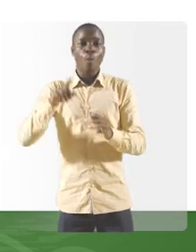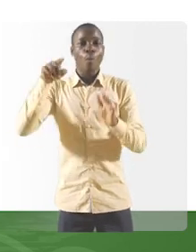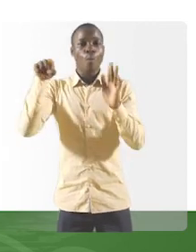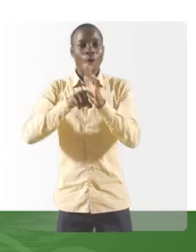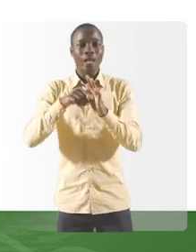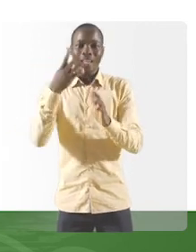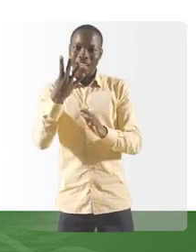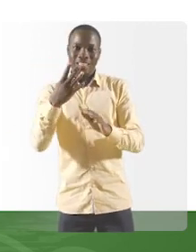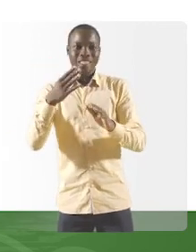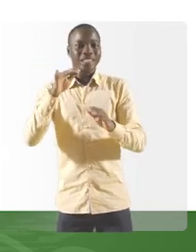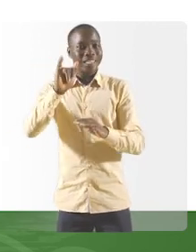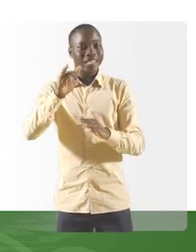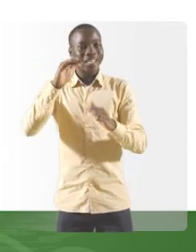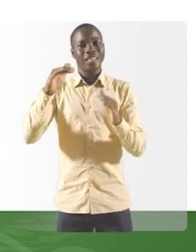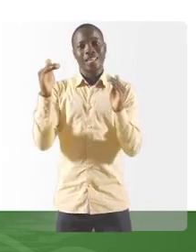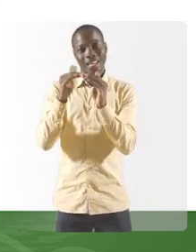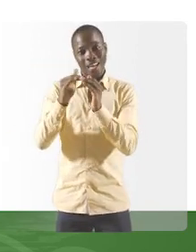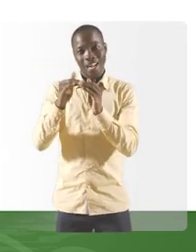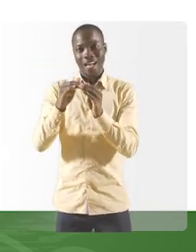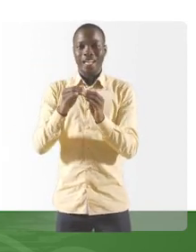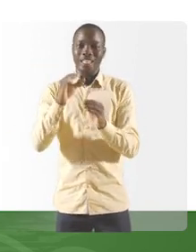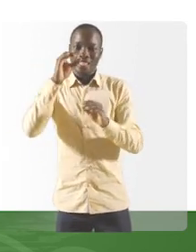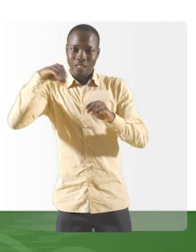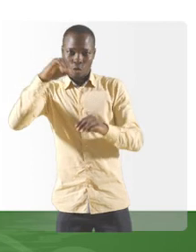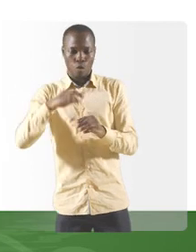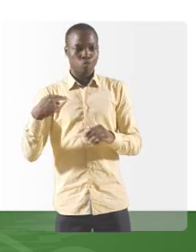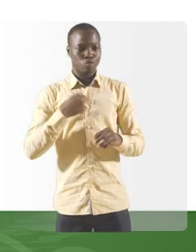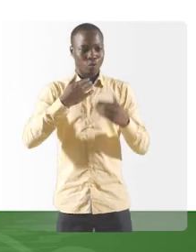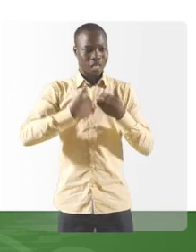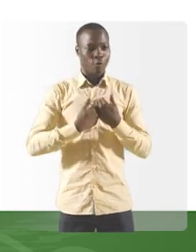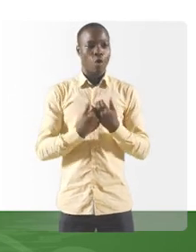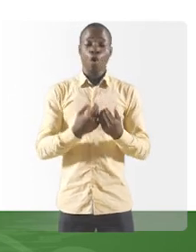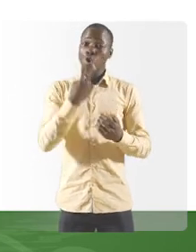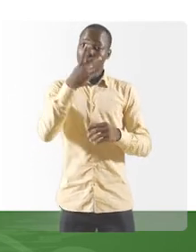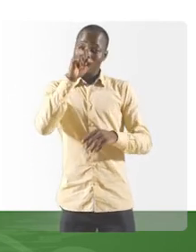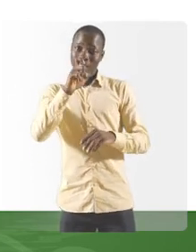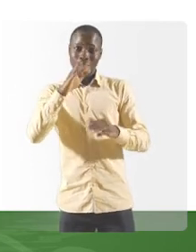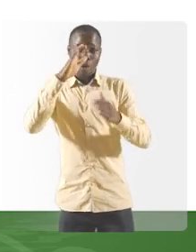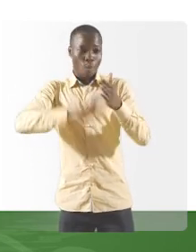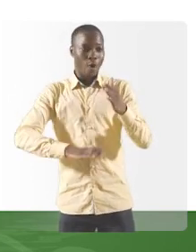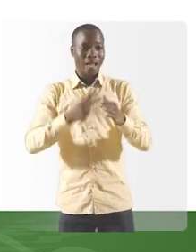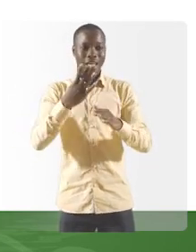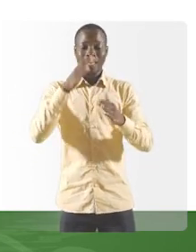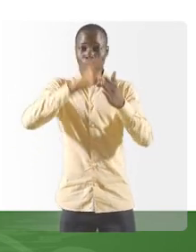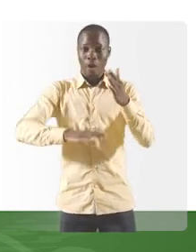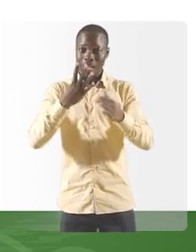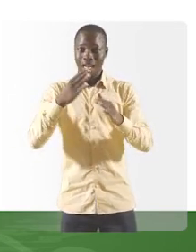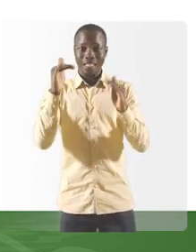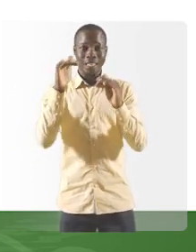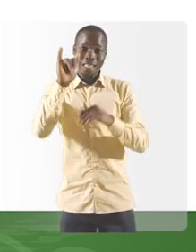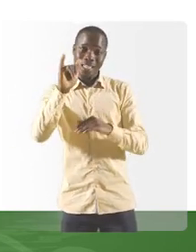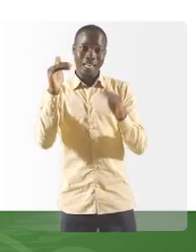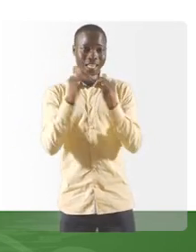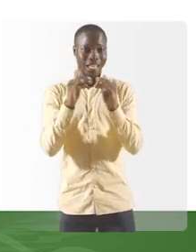0. On obtient 2X moins 4 moins 4Y égale à 0. Et finalement, on